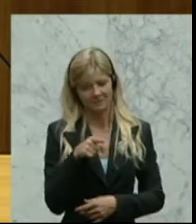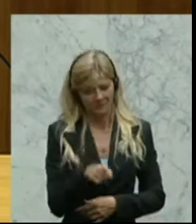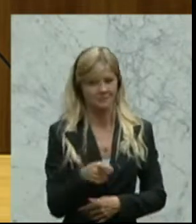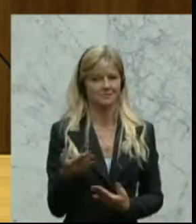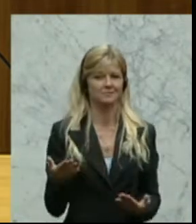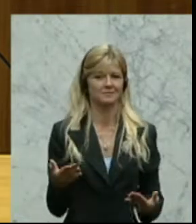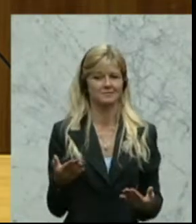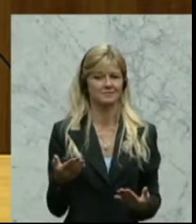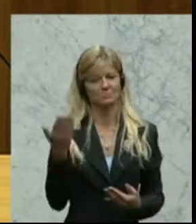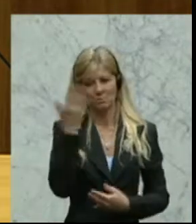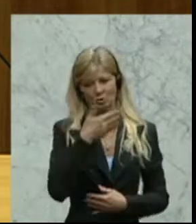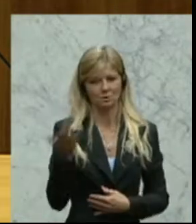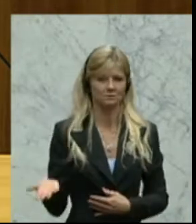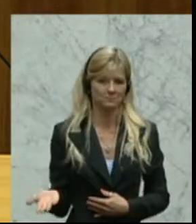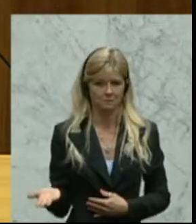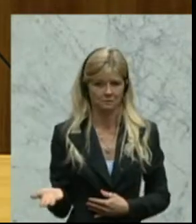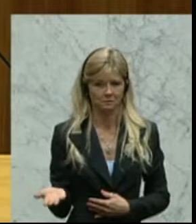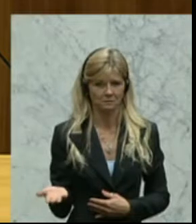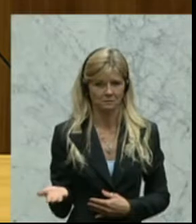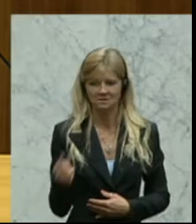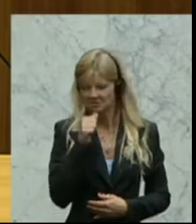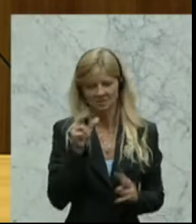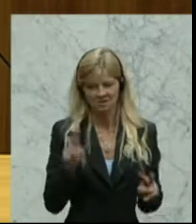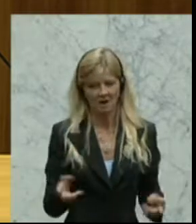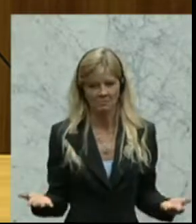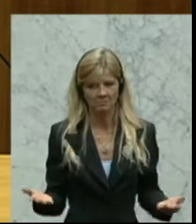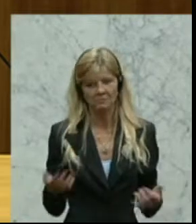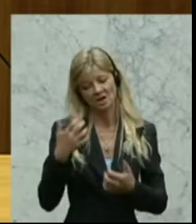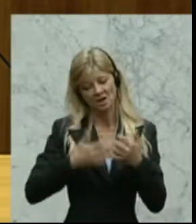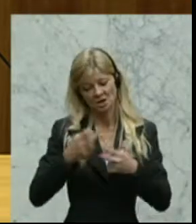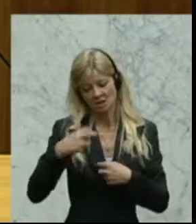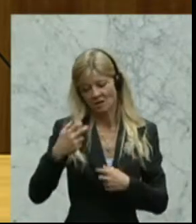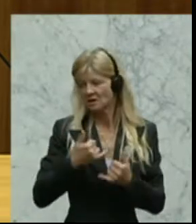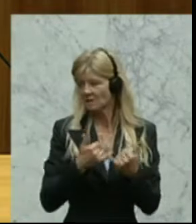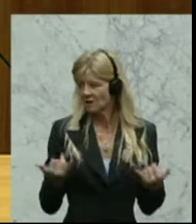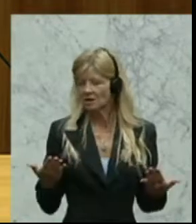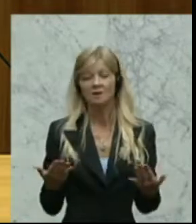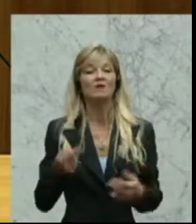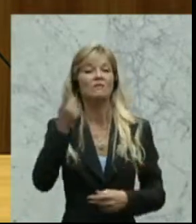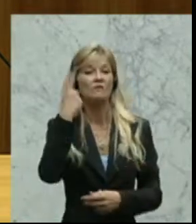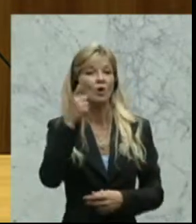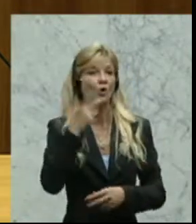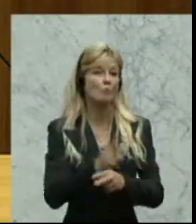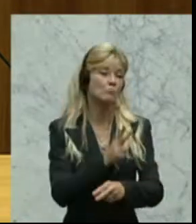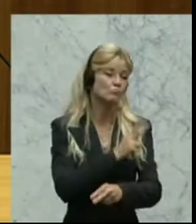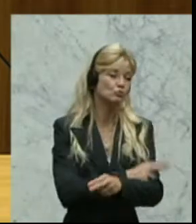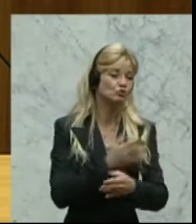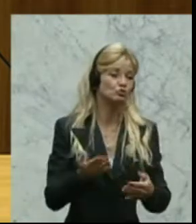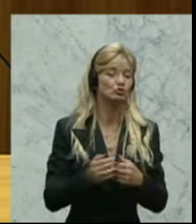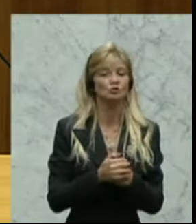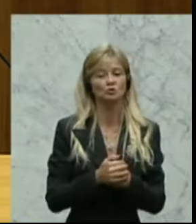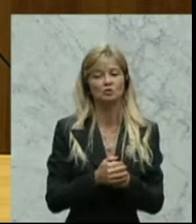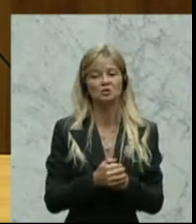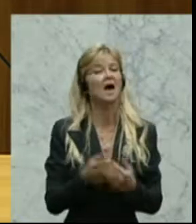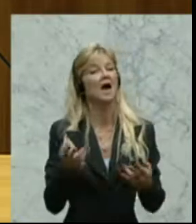Mythos. Und die Geschichte geht deshalb weiter, weil natürlich der Staat als Leviathan betrachtet wird, als böser